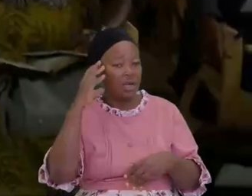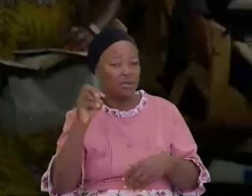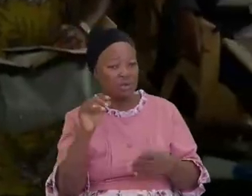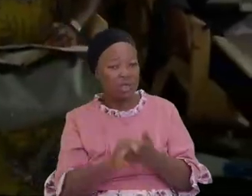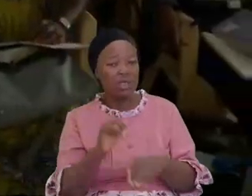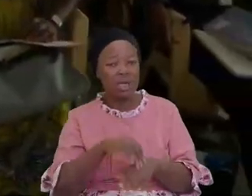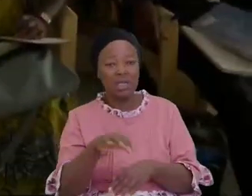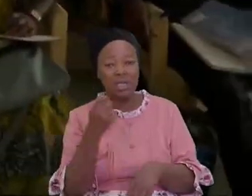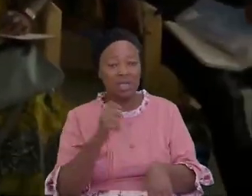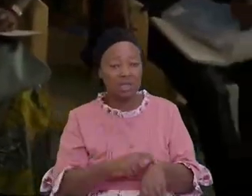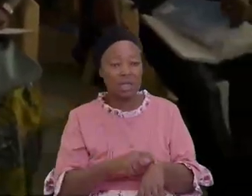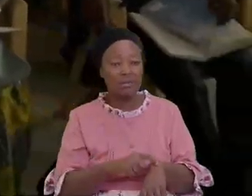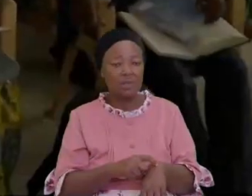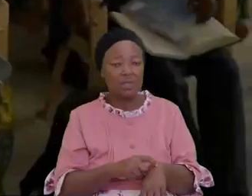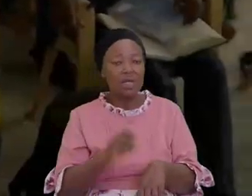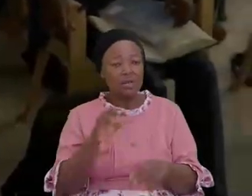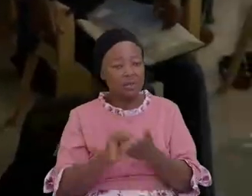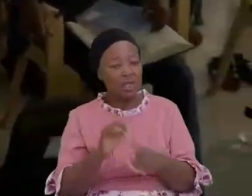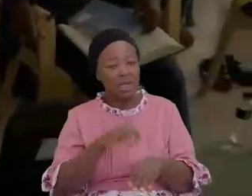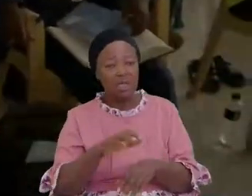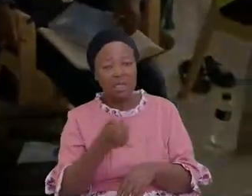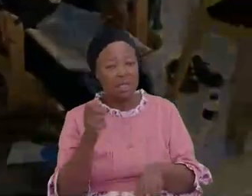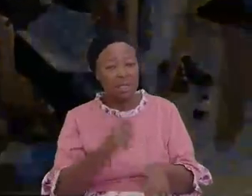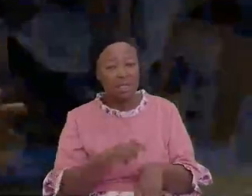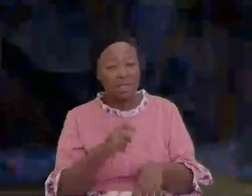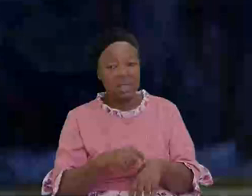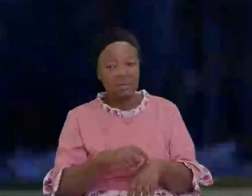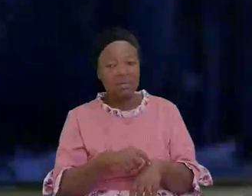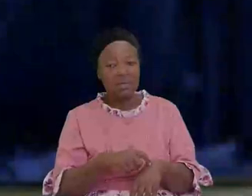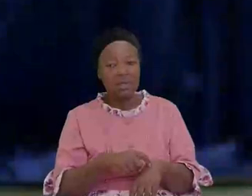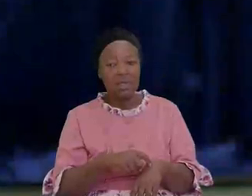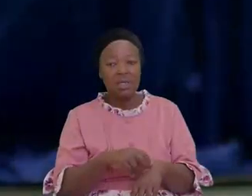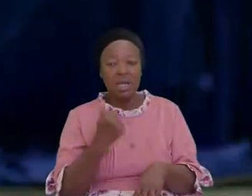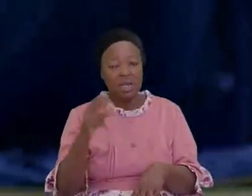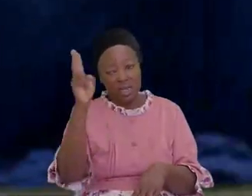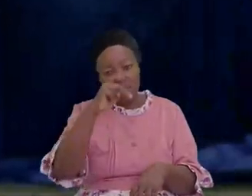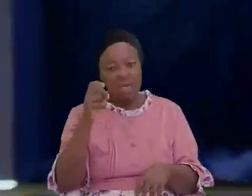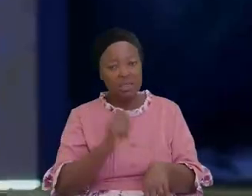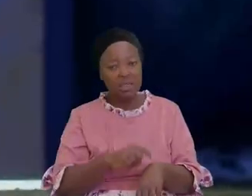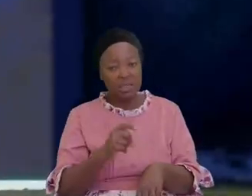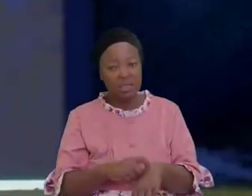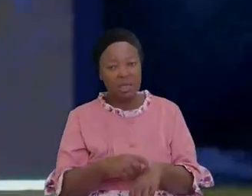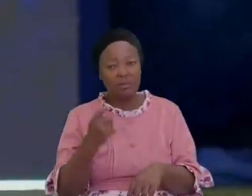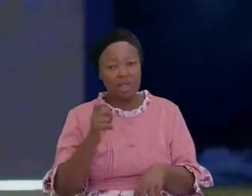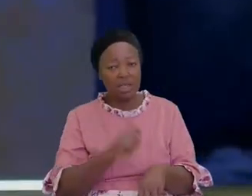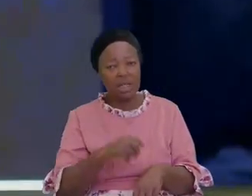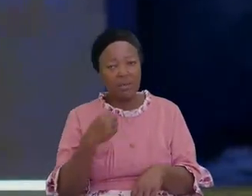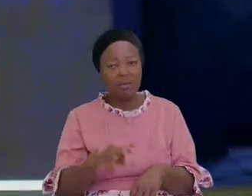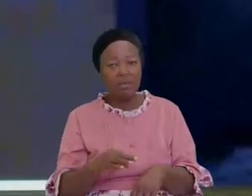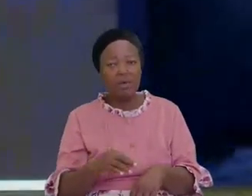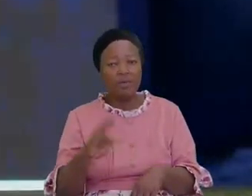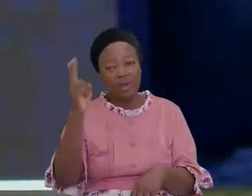entendues, de peur que nous soyons emportés loin d'elles. Moment de distraction, des temps